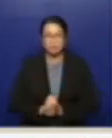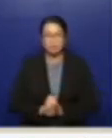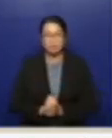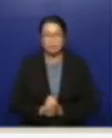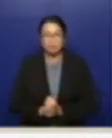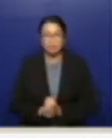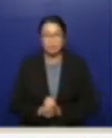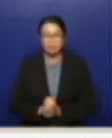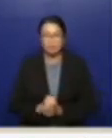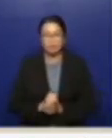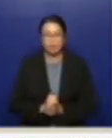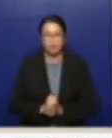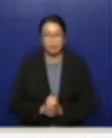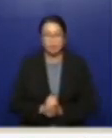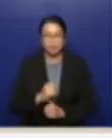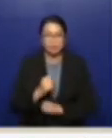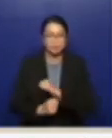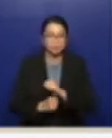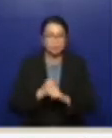พ.ศ